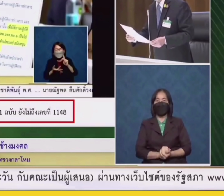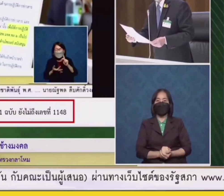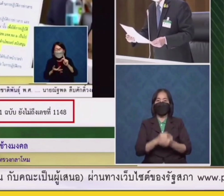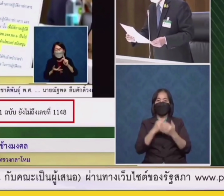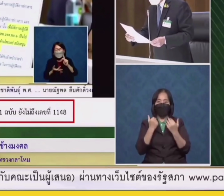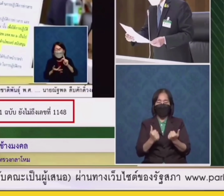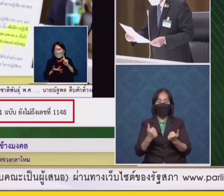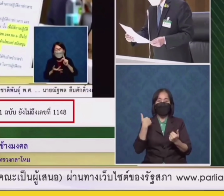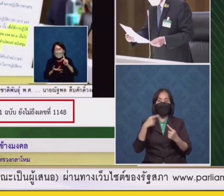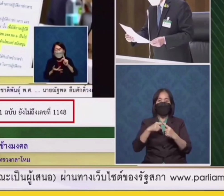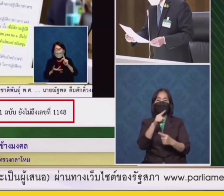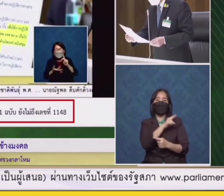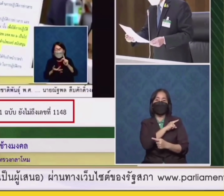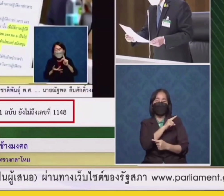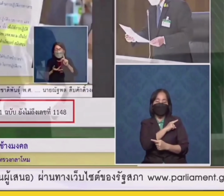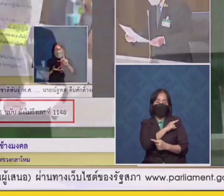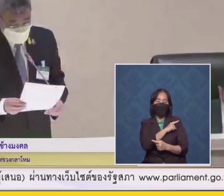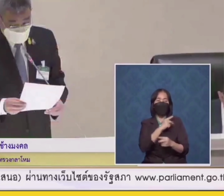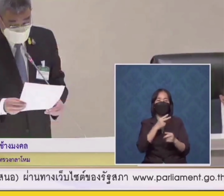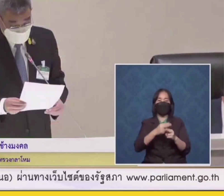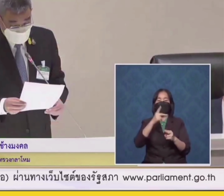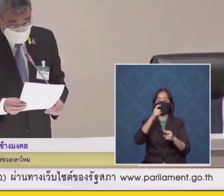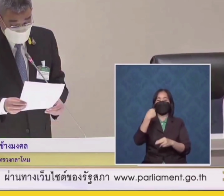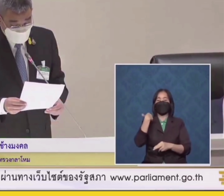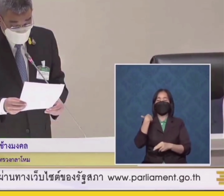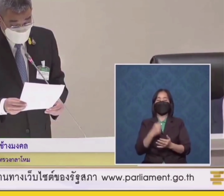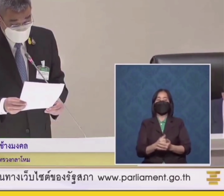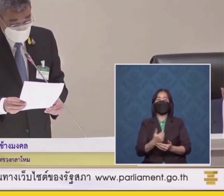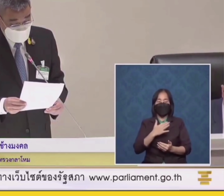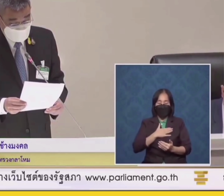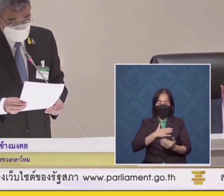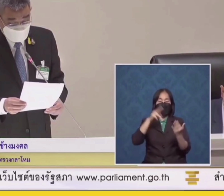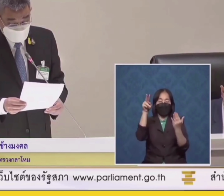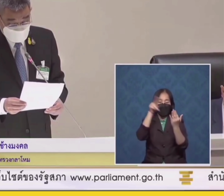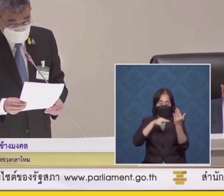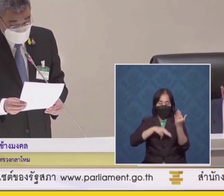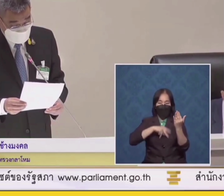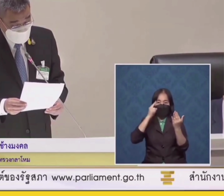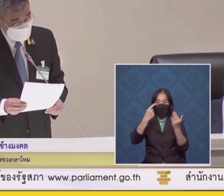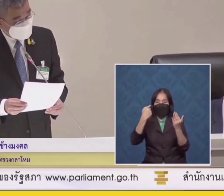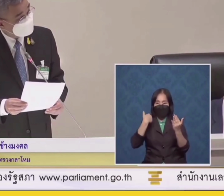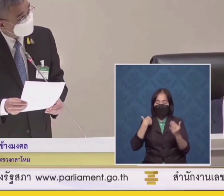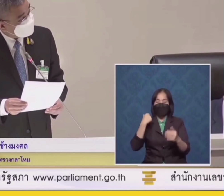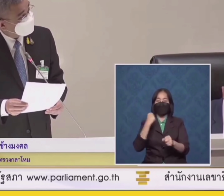ที่หน่วยรับความเสียหายก็ได้จะได้ดำเนินการตรวจสอบนะครับแล้วก็ดำเนินการ